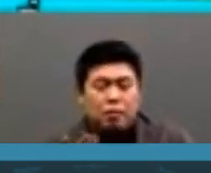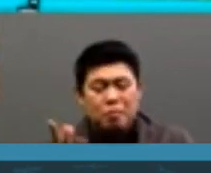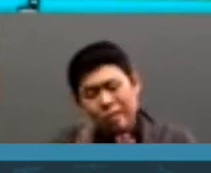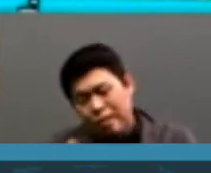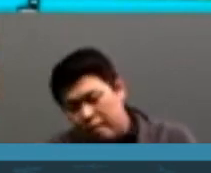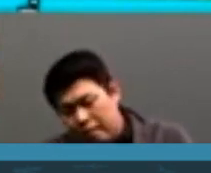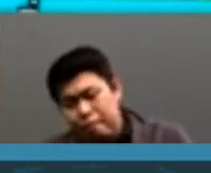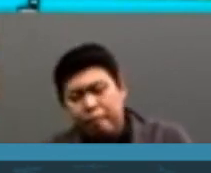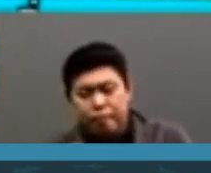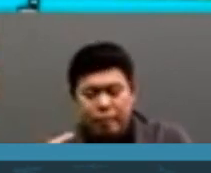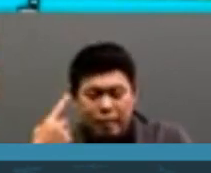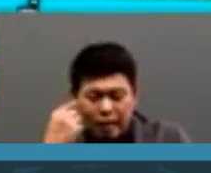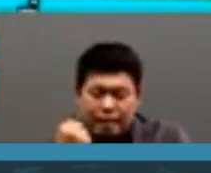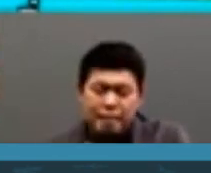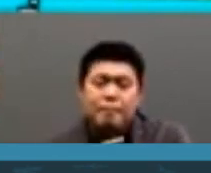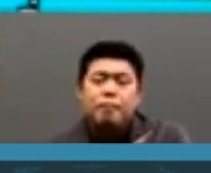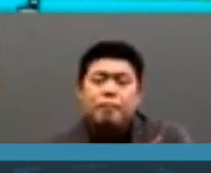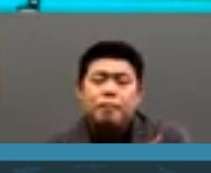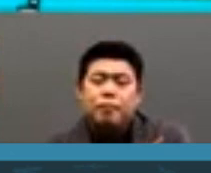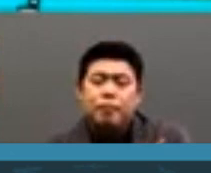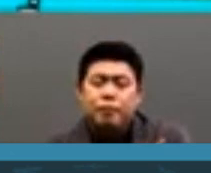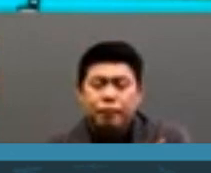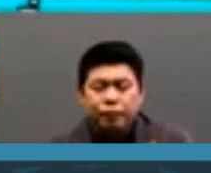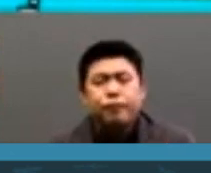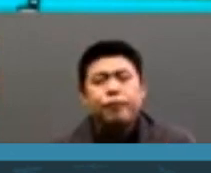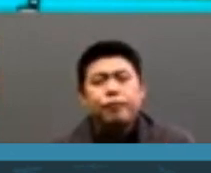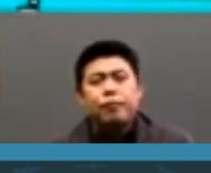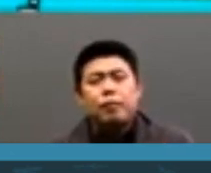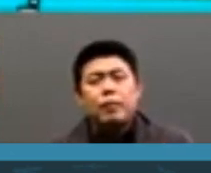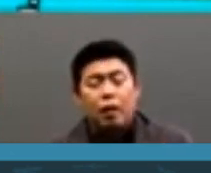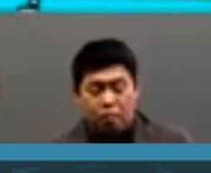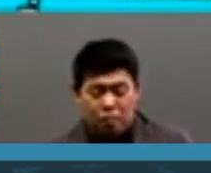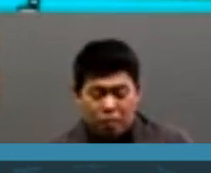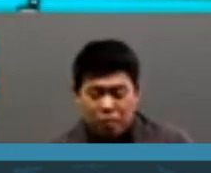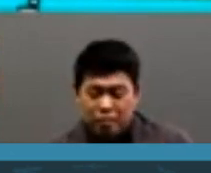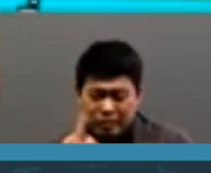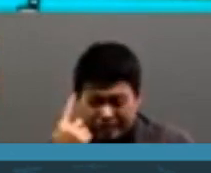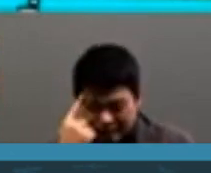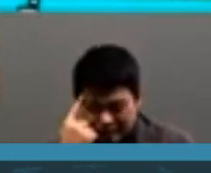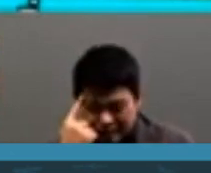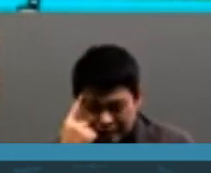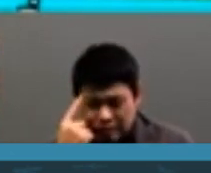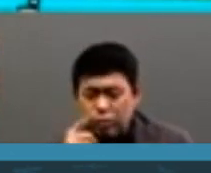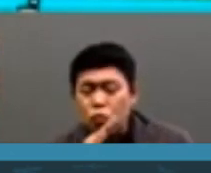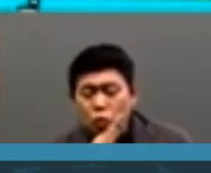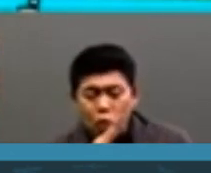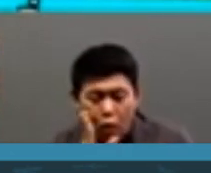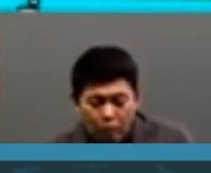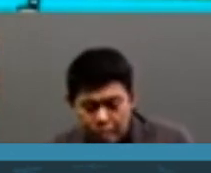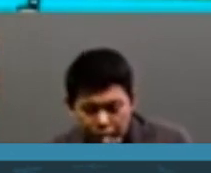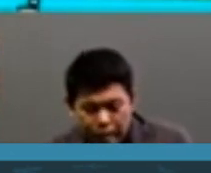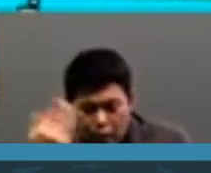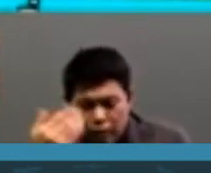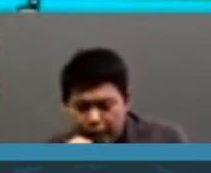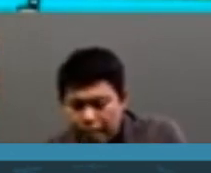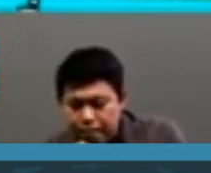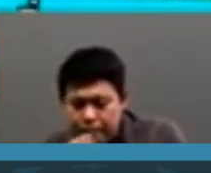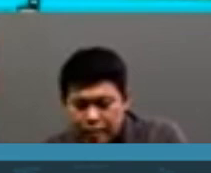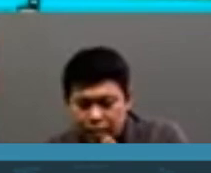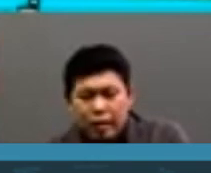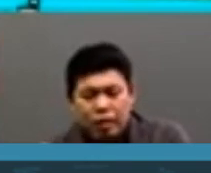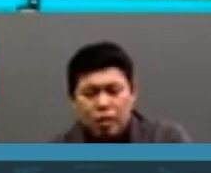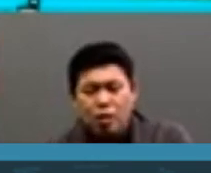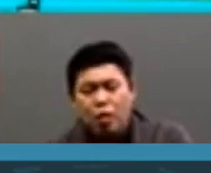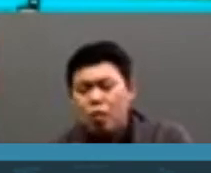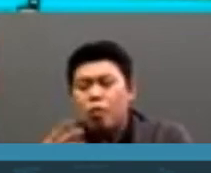รัฐบาลต่อรัฐบาลซึ่งจะลดการถูกหลอกลวงได้ที่ผ่านมาเมื่อเกิดปัญหาแรงงานผิดกฎหมายการหลอกลวงต่างๆ